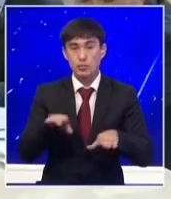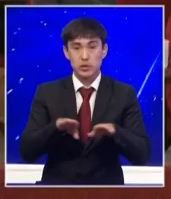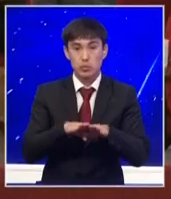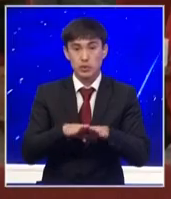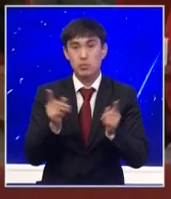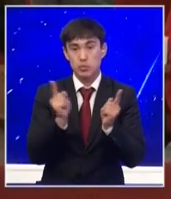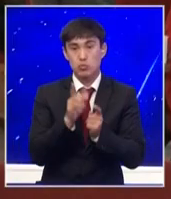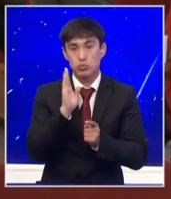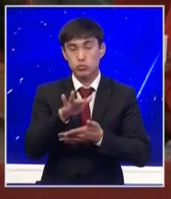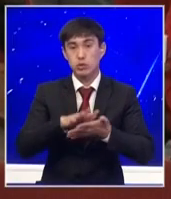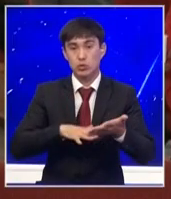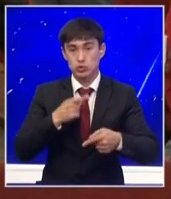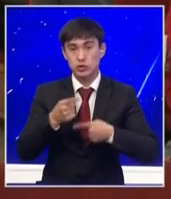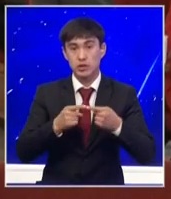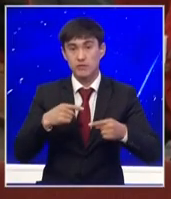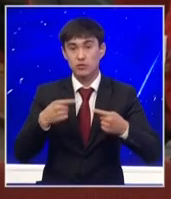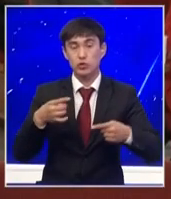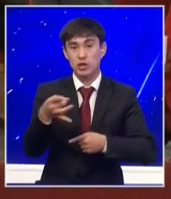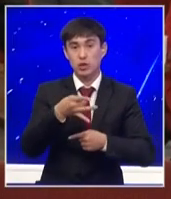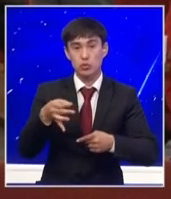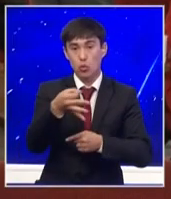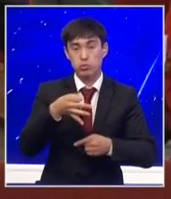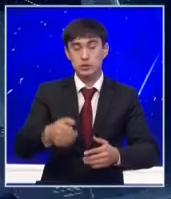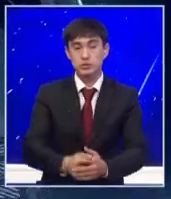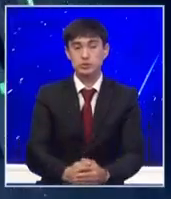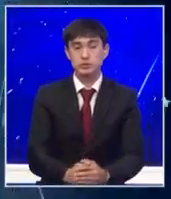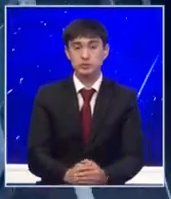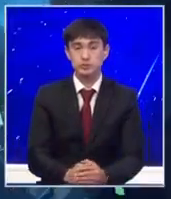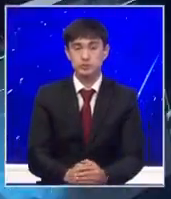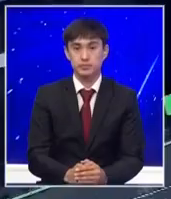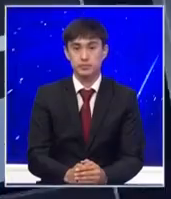подобные приемы будут продолжены и в остальных районах области